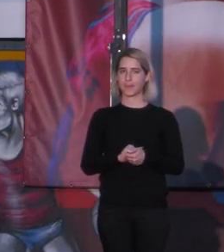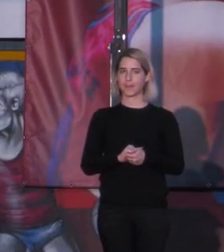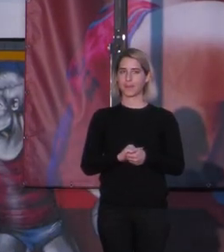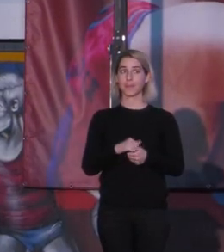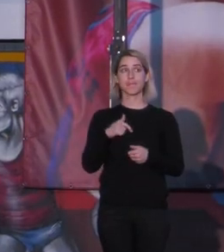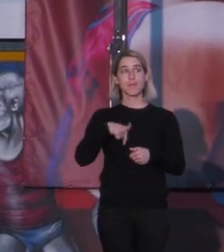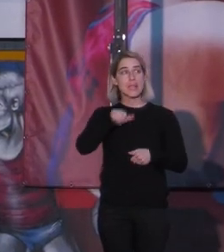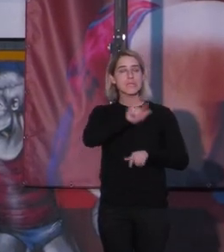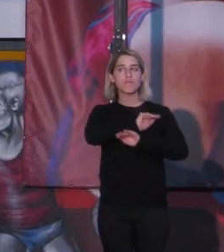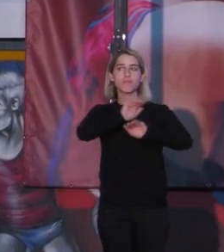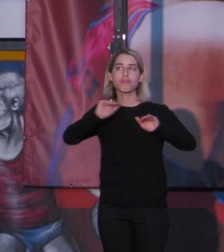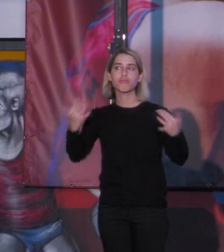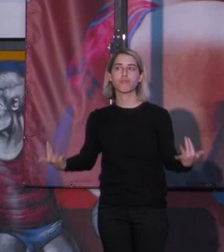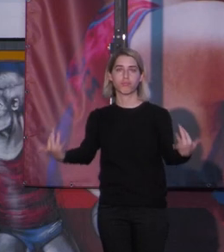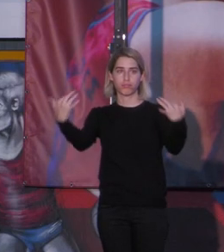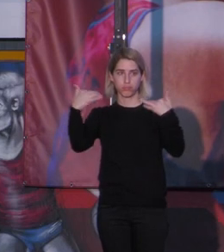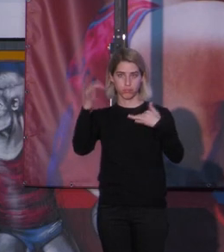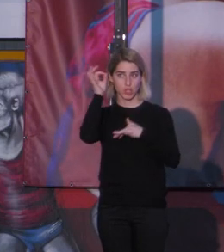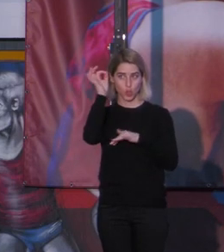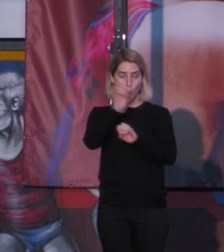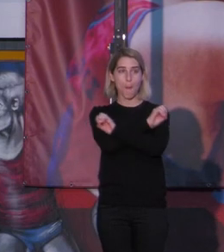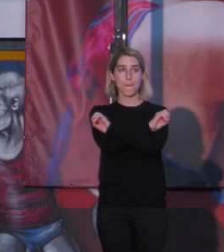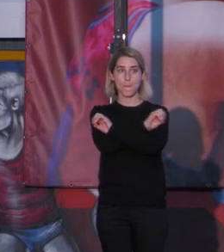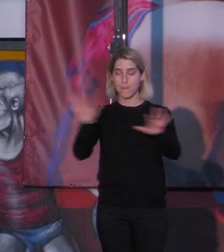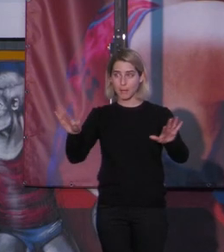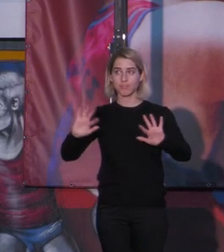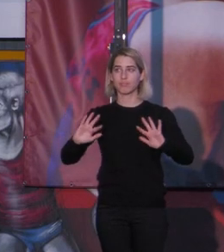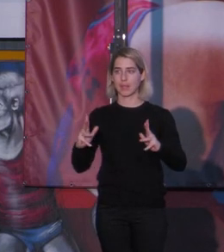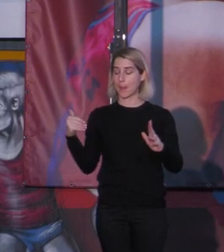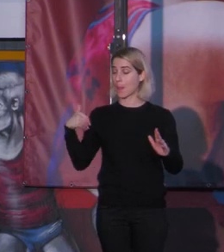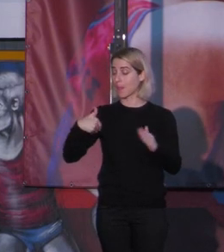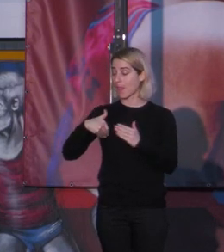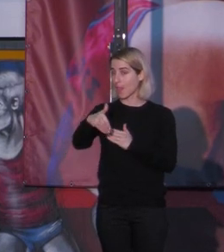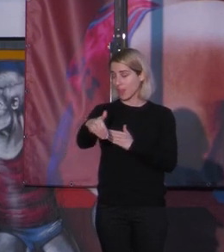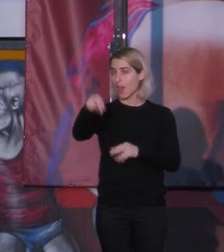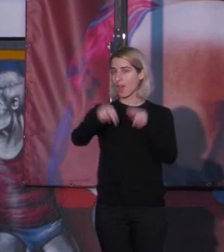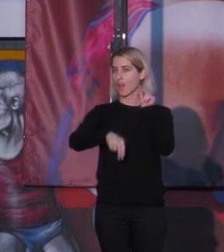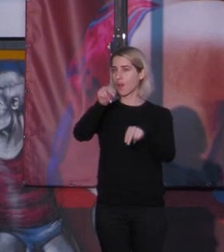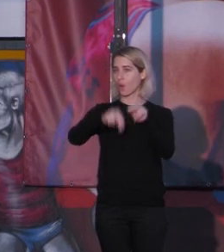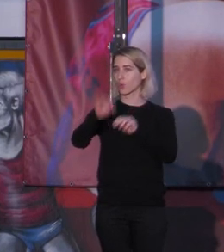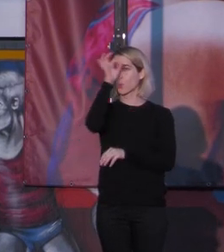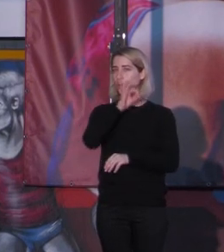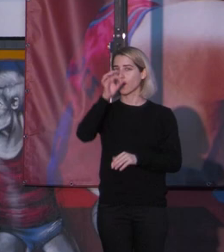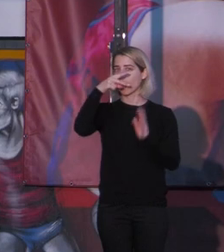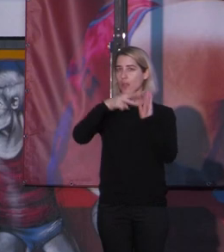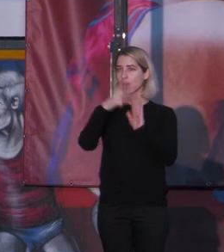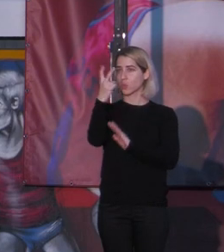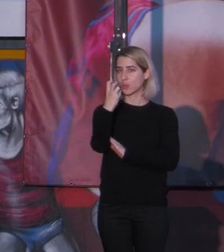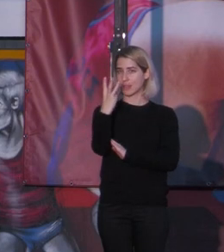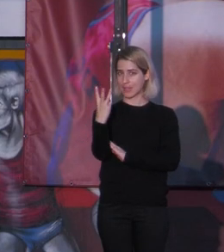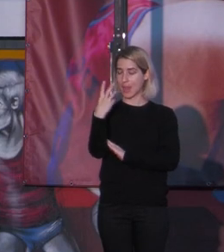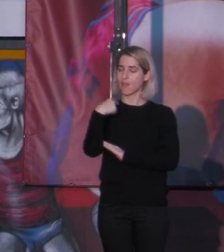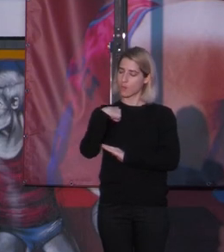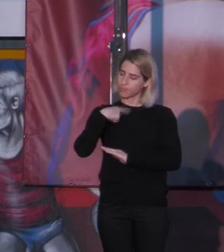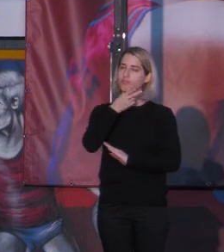Σας κάλεσα λοιπόν σήμερα εδώ για να σας ανακοινώσω ότι στις επερχόμενες εκλογές τον Οκτώβριο του